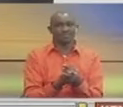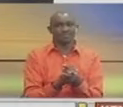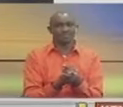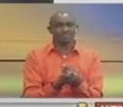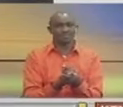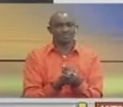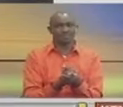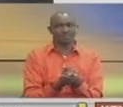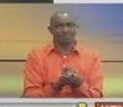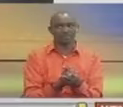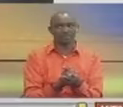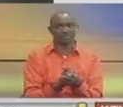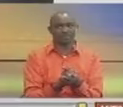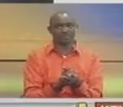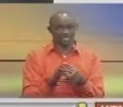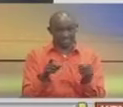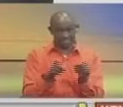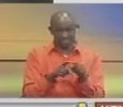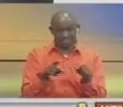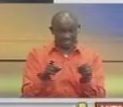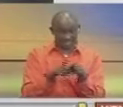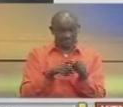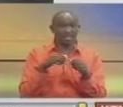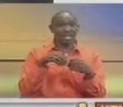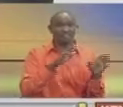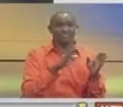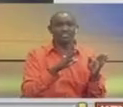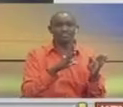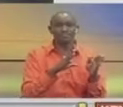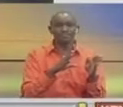Valley, mostly it was left